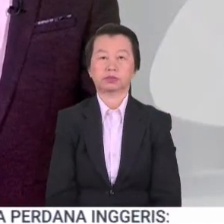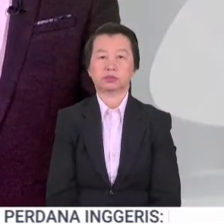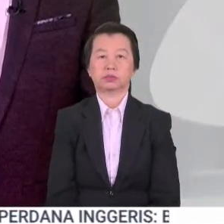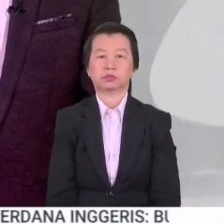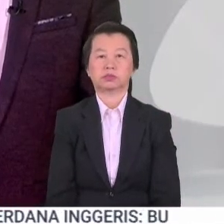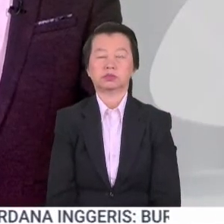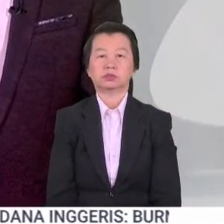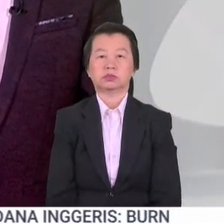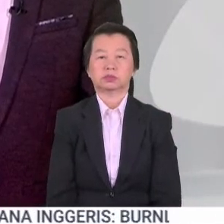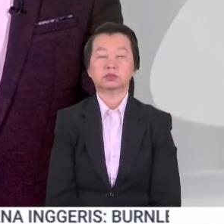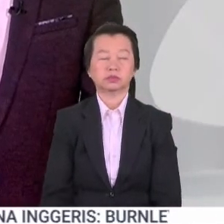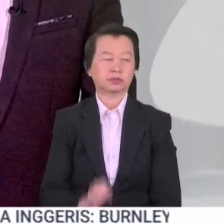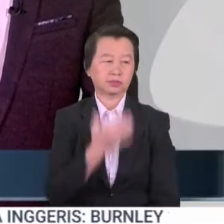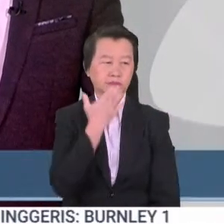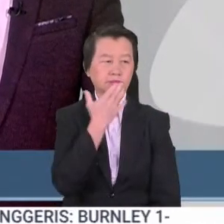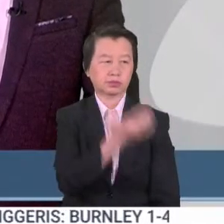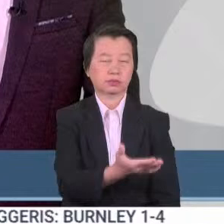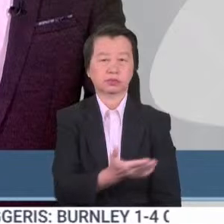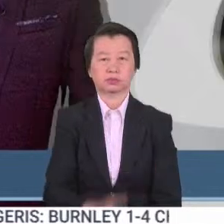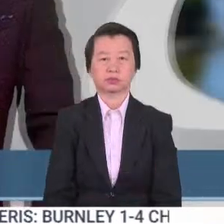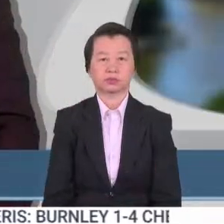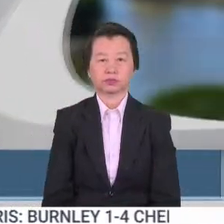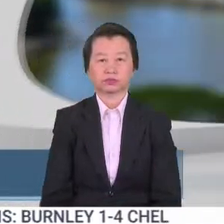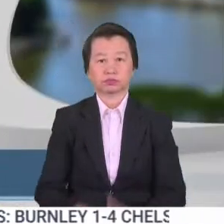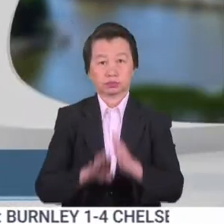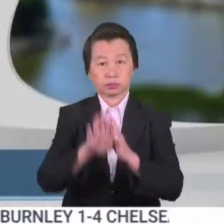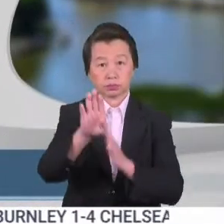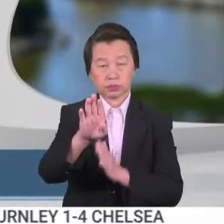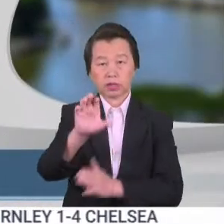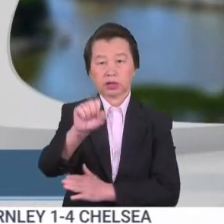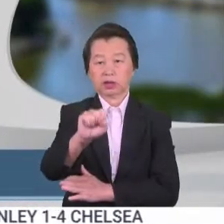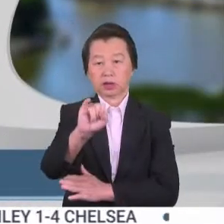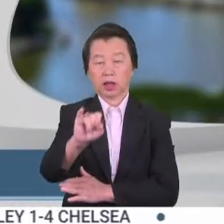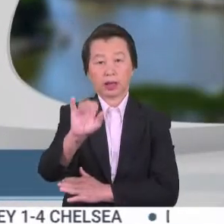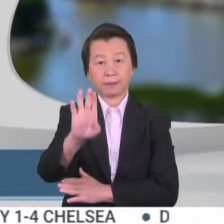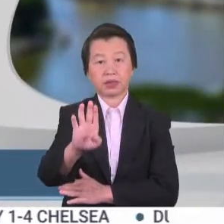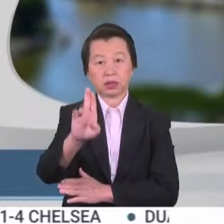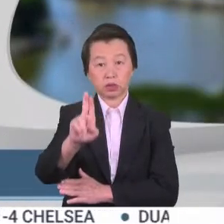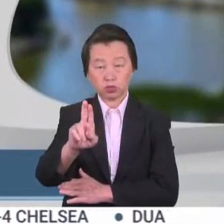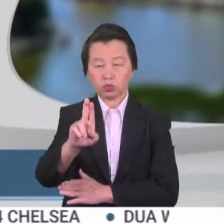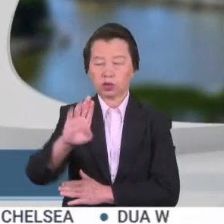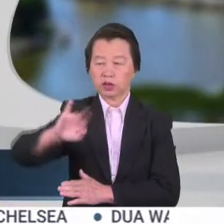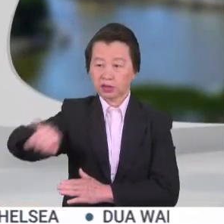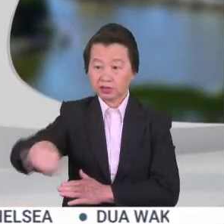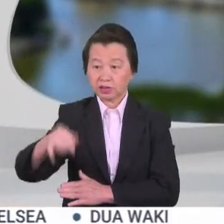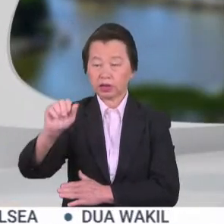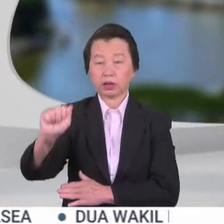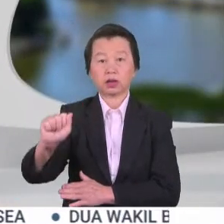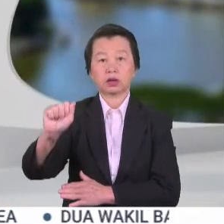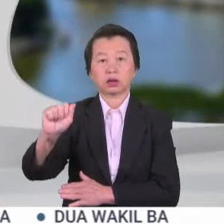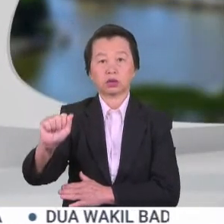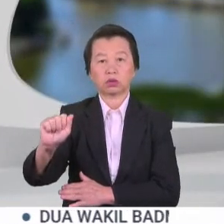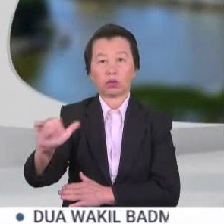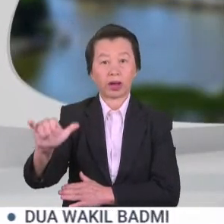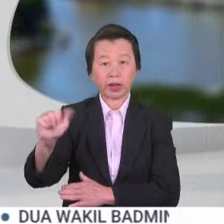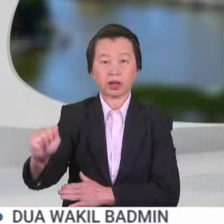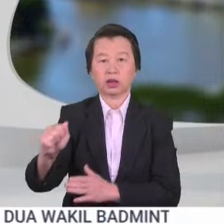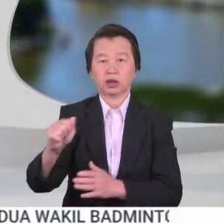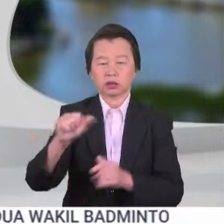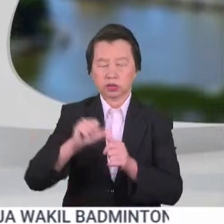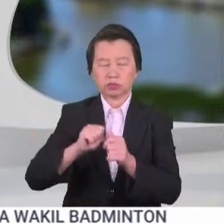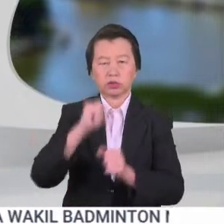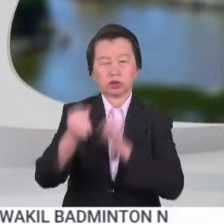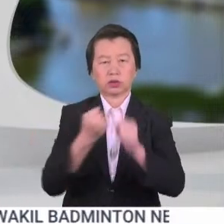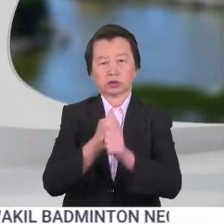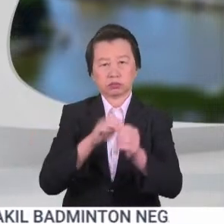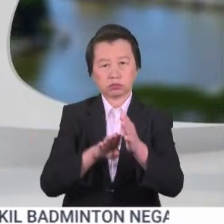bumah baik Nurul Terima kasih pembangunan di Sibu Jaya semakin pesat berkembang setiap tahun Premier Sarawak Datuk